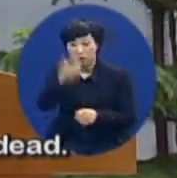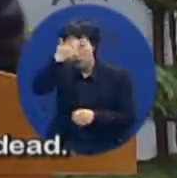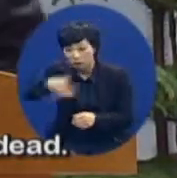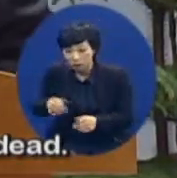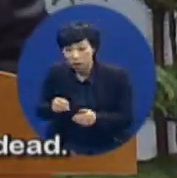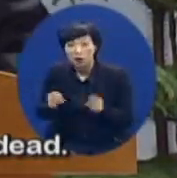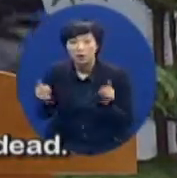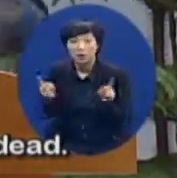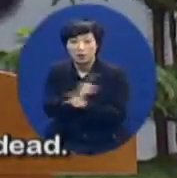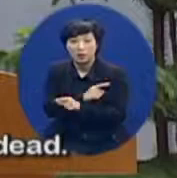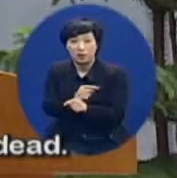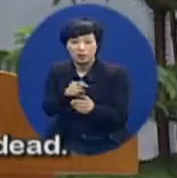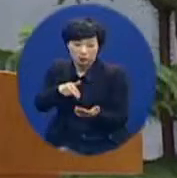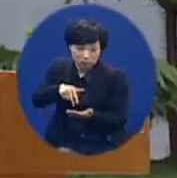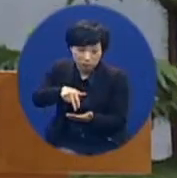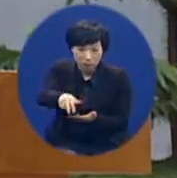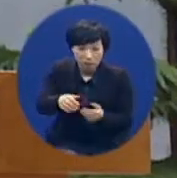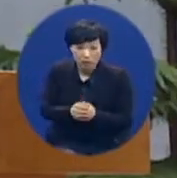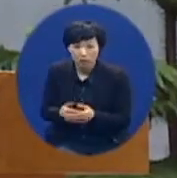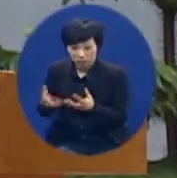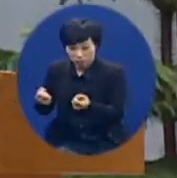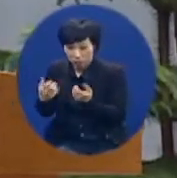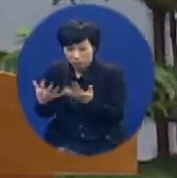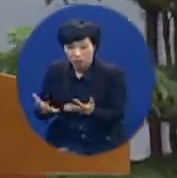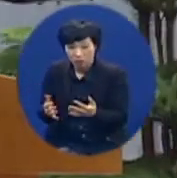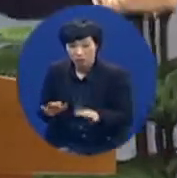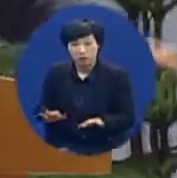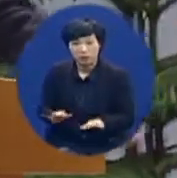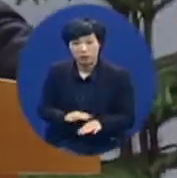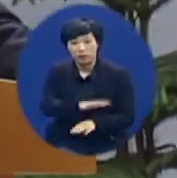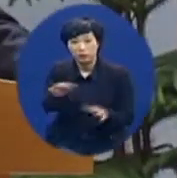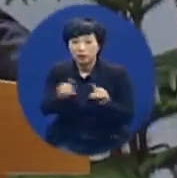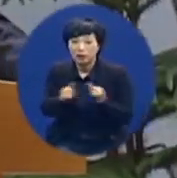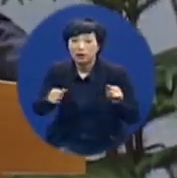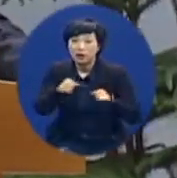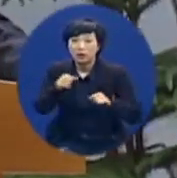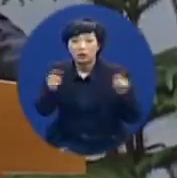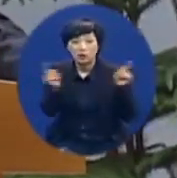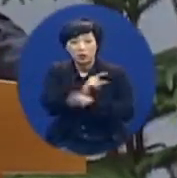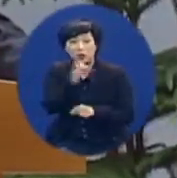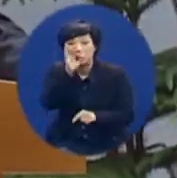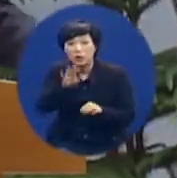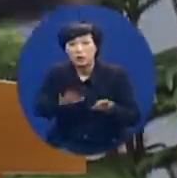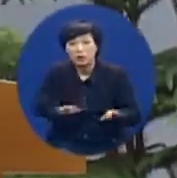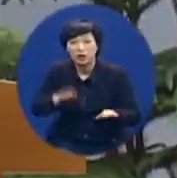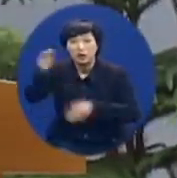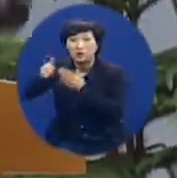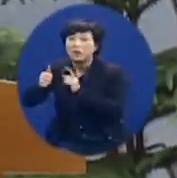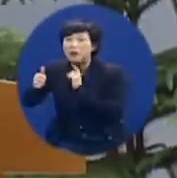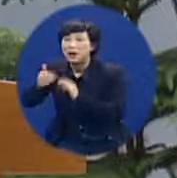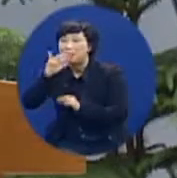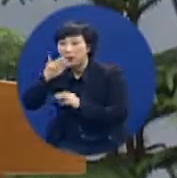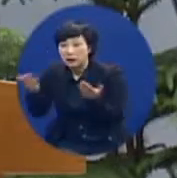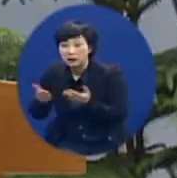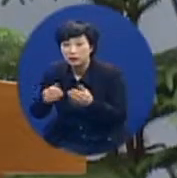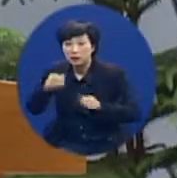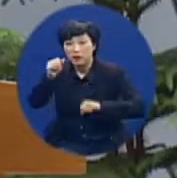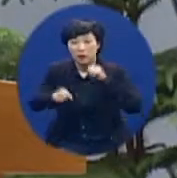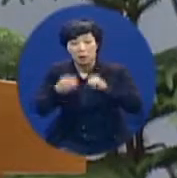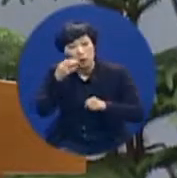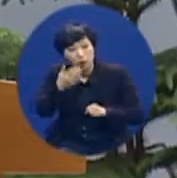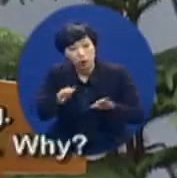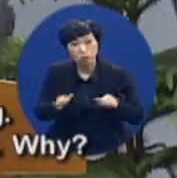치료받고 인간이 도무지 할 수 없는 하나님만 할 수 있는 일을 해낼 때